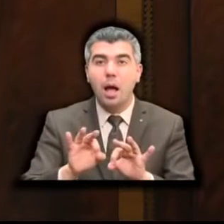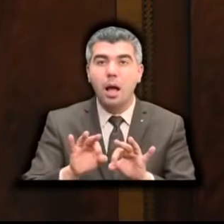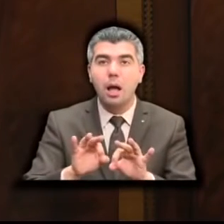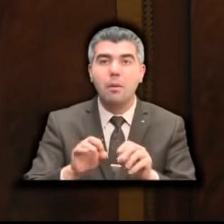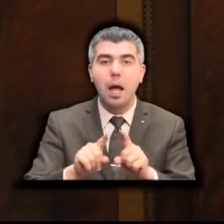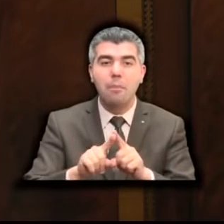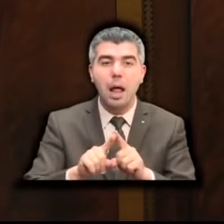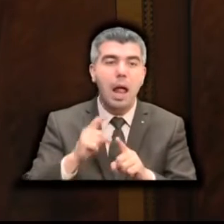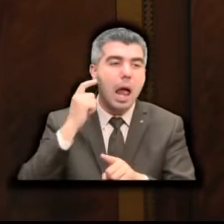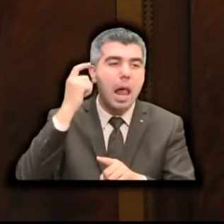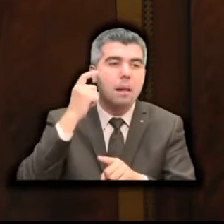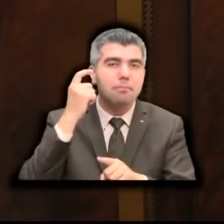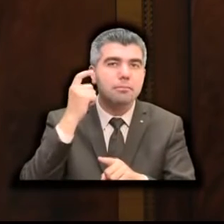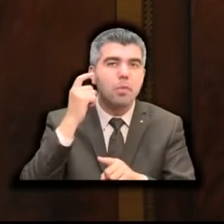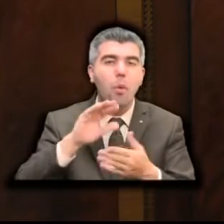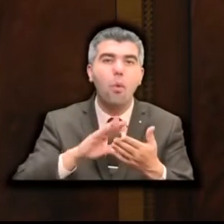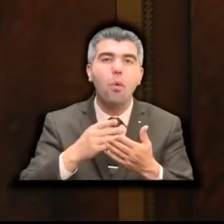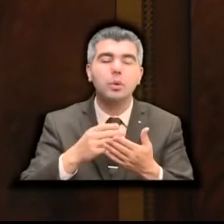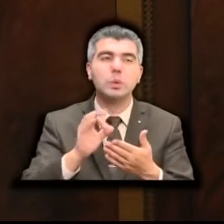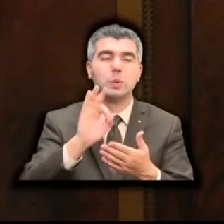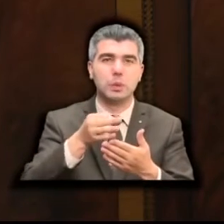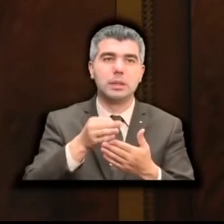حلم تحقق. إن صرف دعم